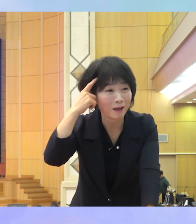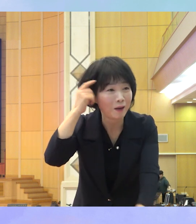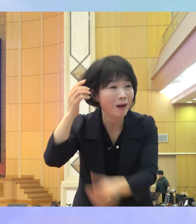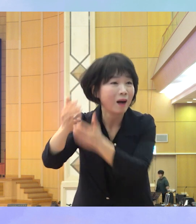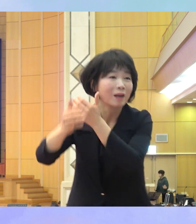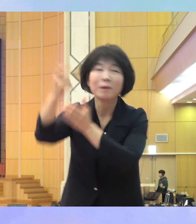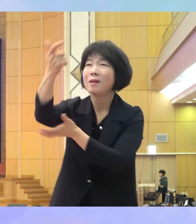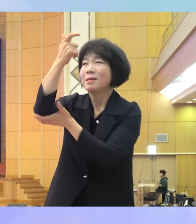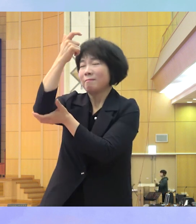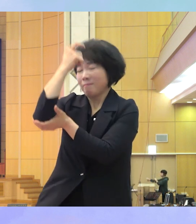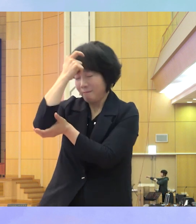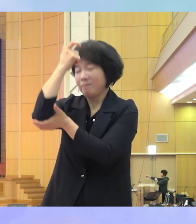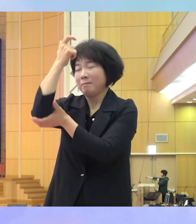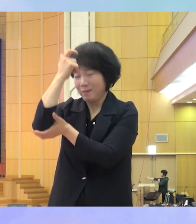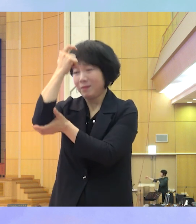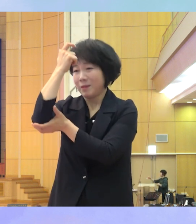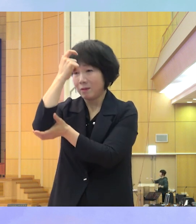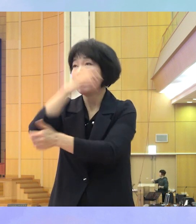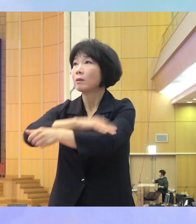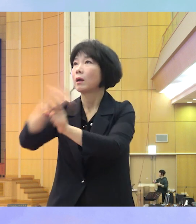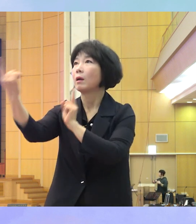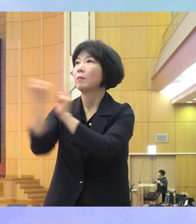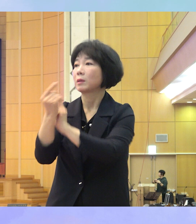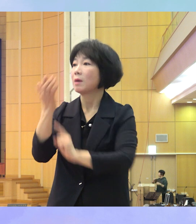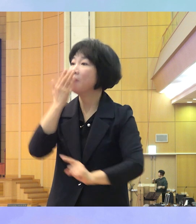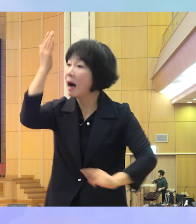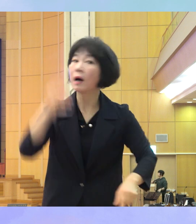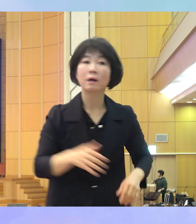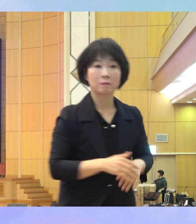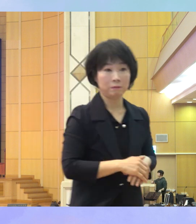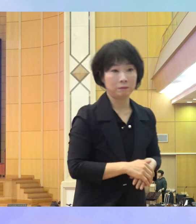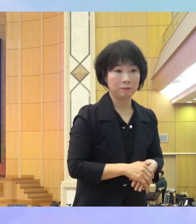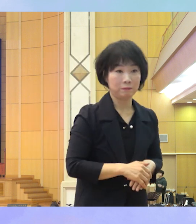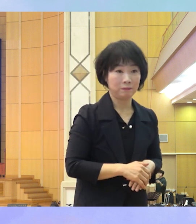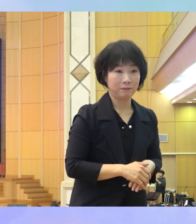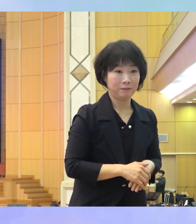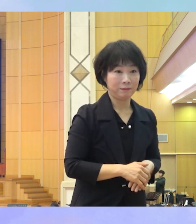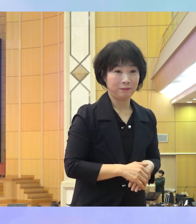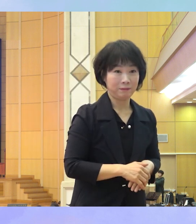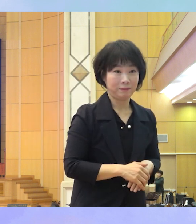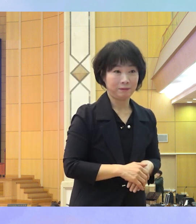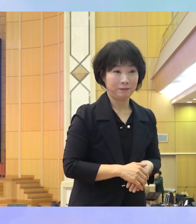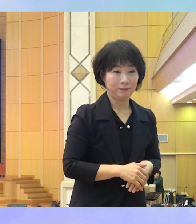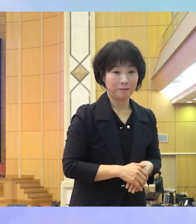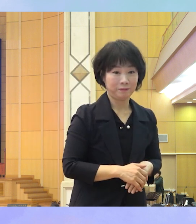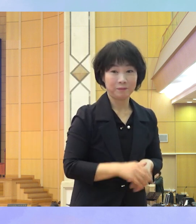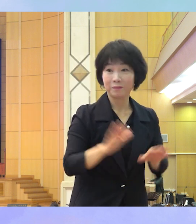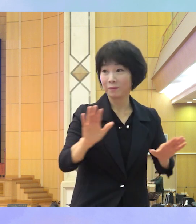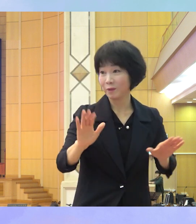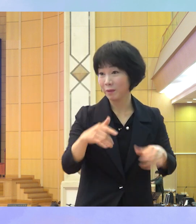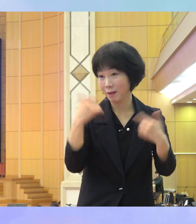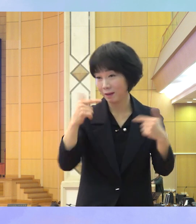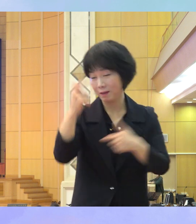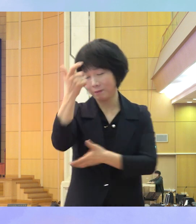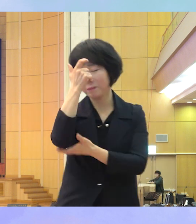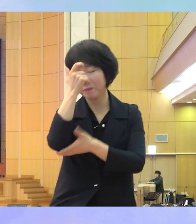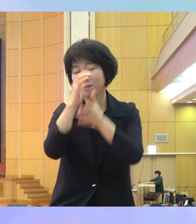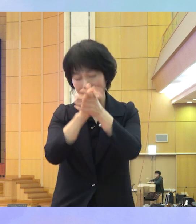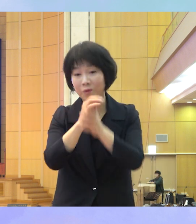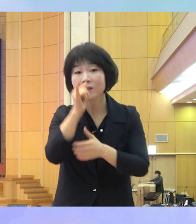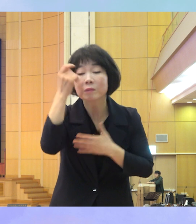잘 만났네. 지난번에 우리가 금요 예배 때 했죠. 잘 만났네, 잘 만났어.